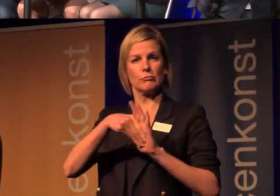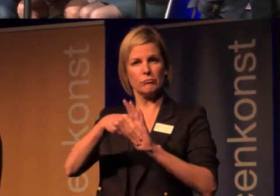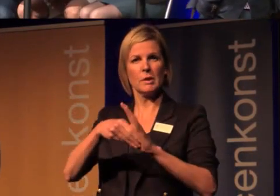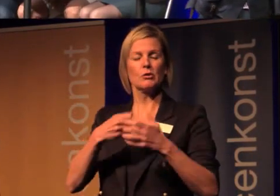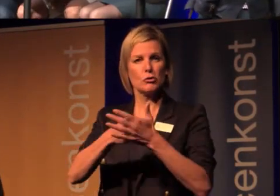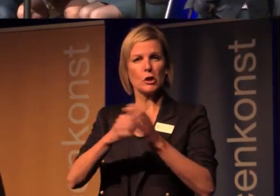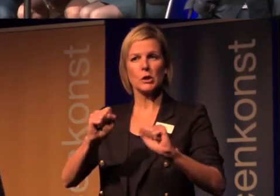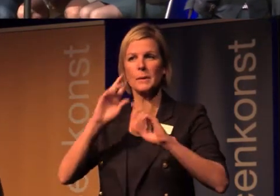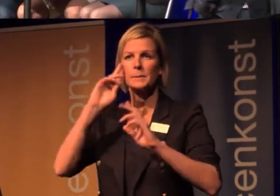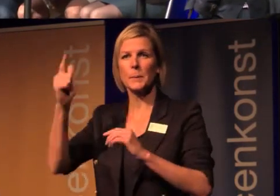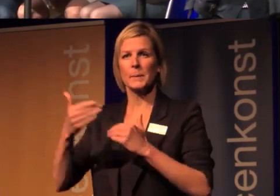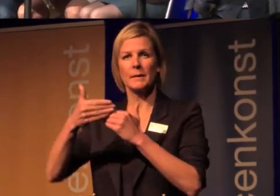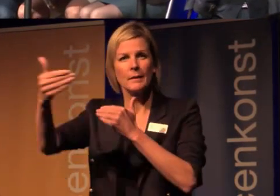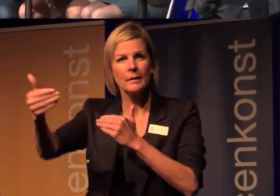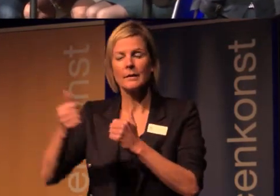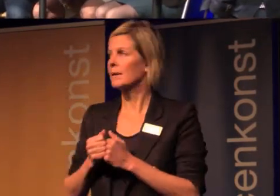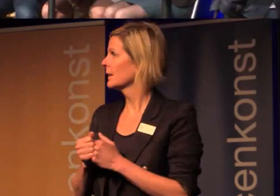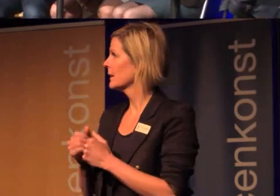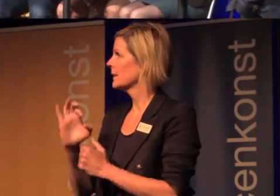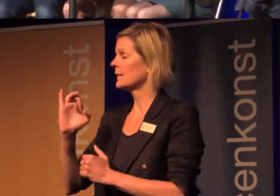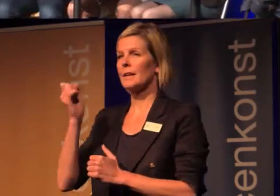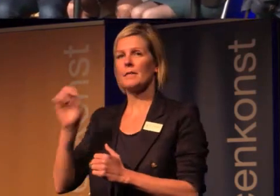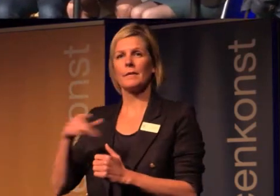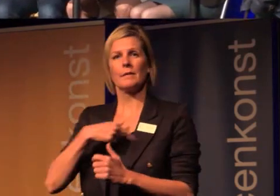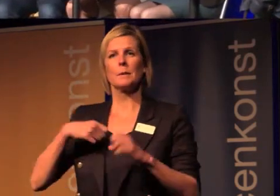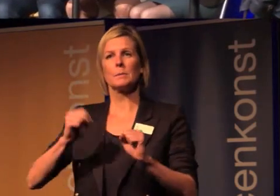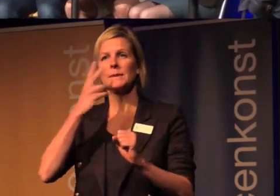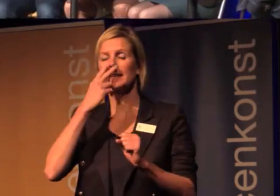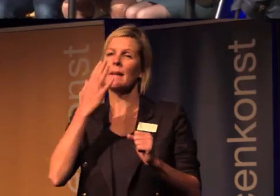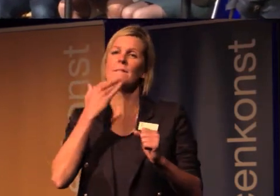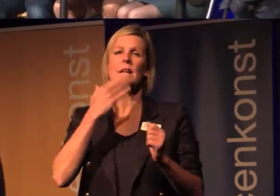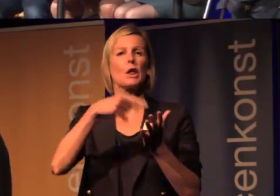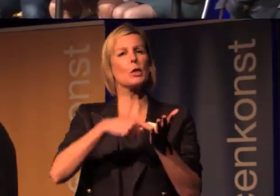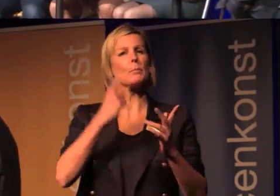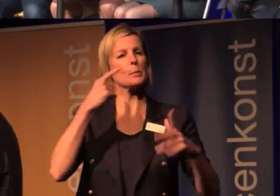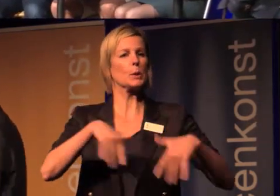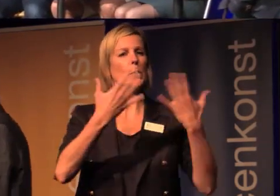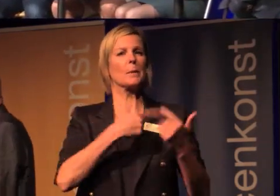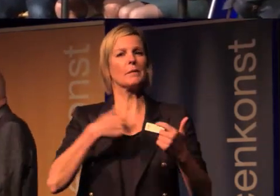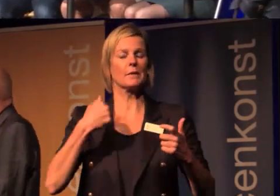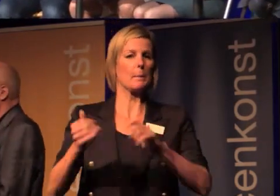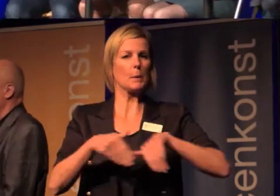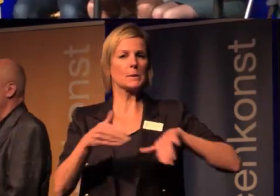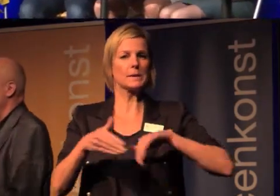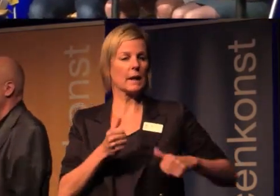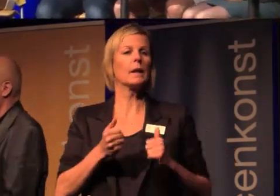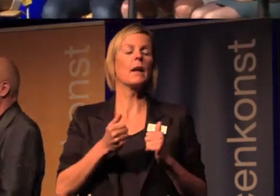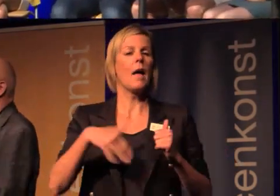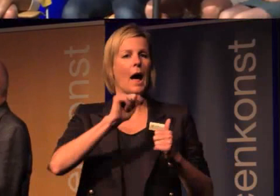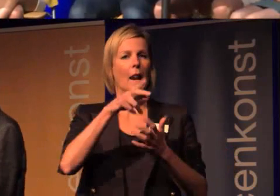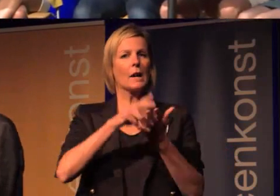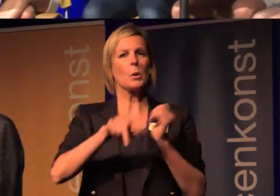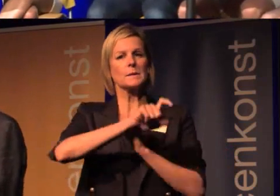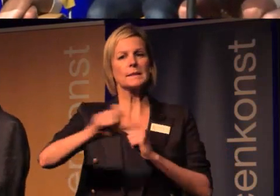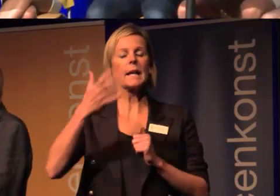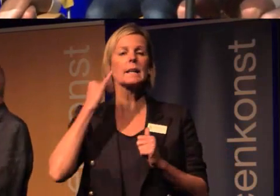Gustav? Ja, återigen, alltså man måste titta på vilken kultur det är som produceras. Kulturen är ju fri i form av att alla konstnärer själva kan producera